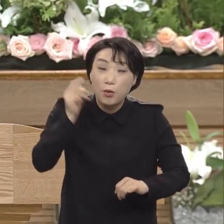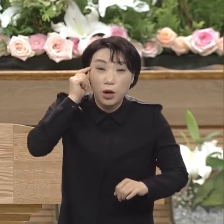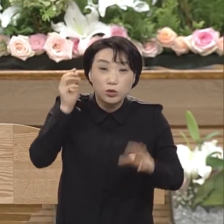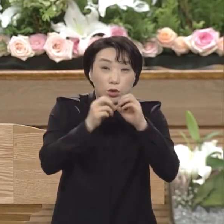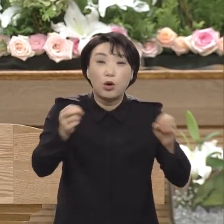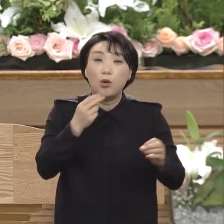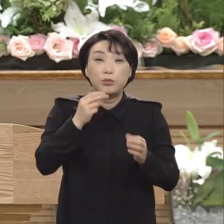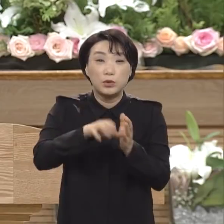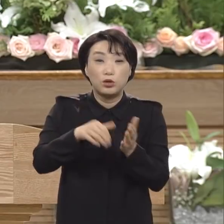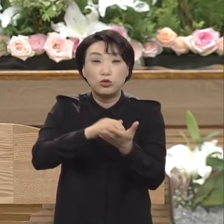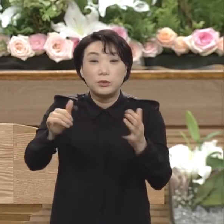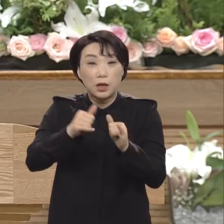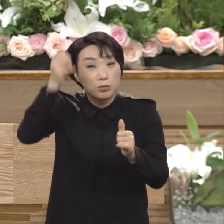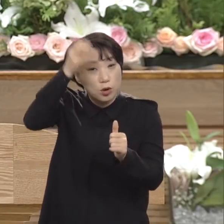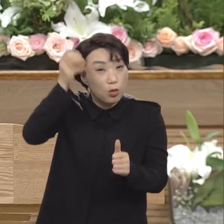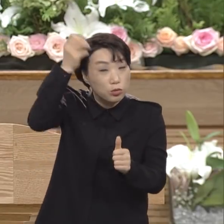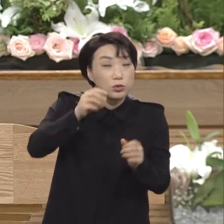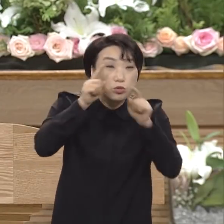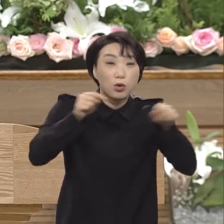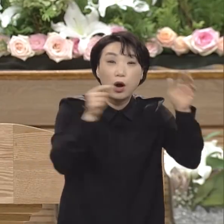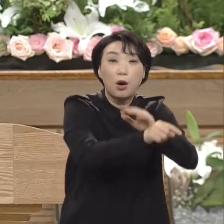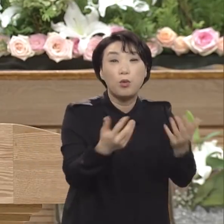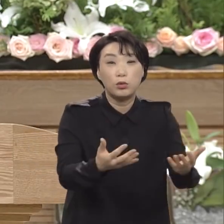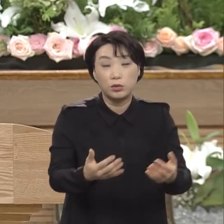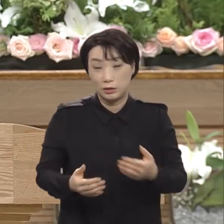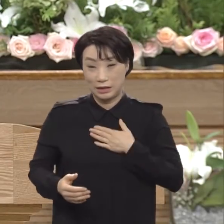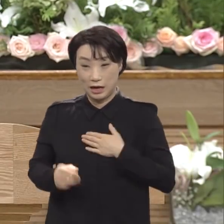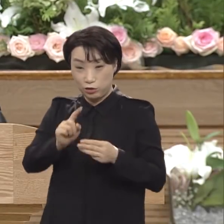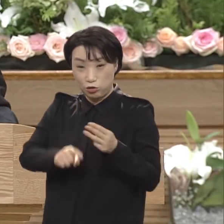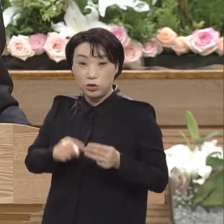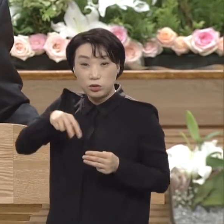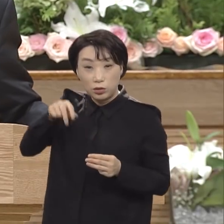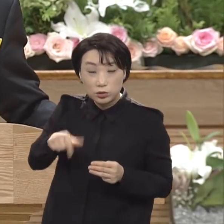가잖아요. 윤석전 목사가 보상 바래고 이러고